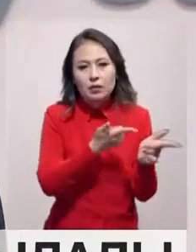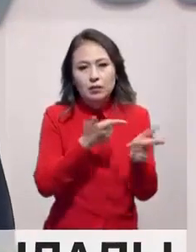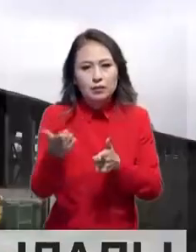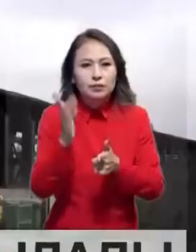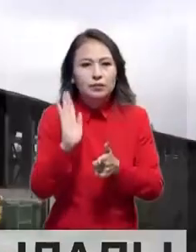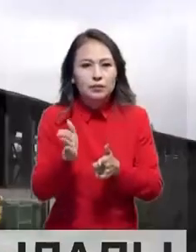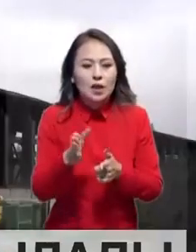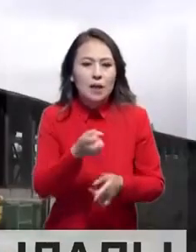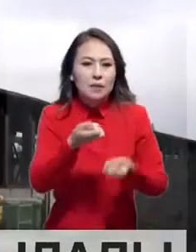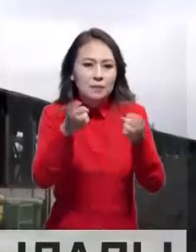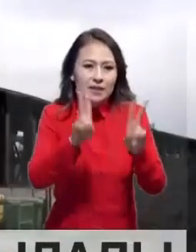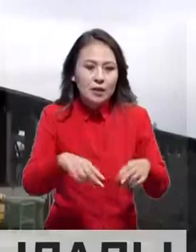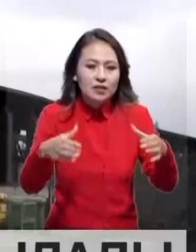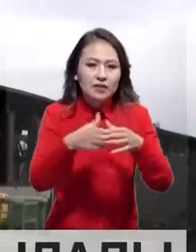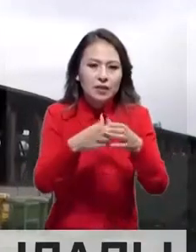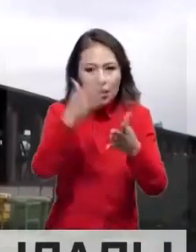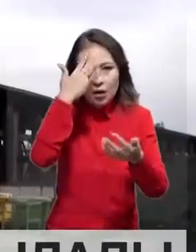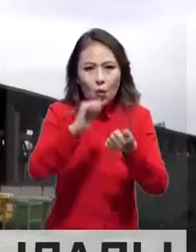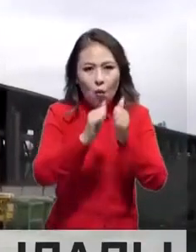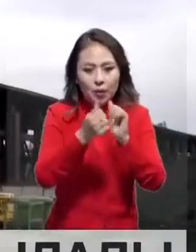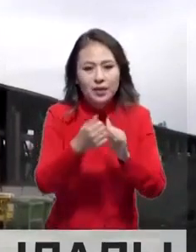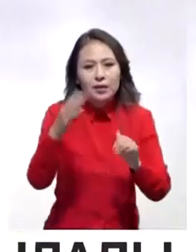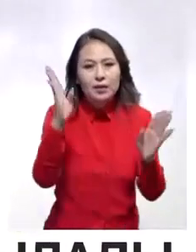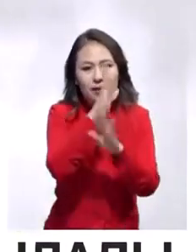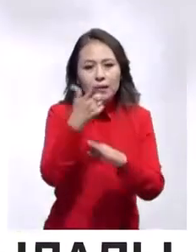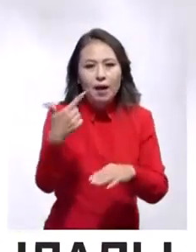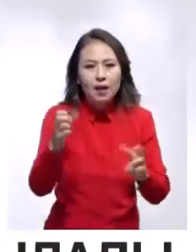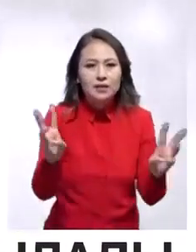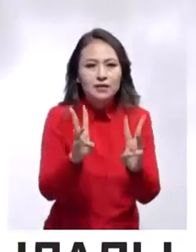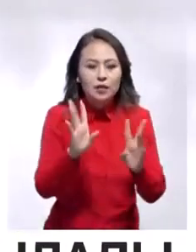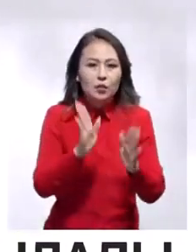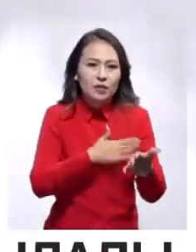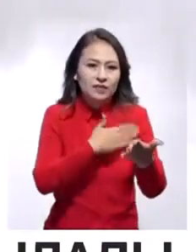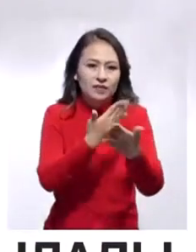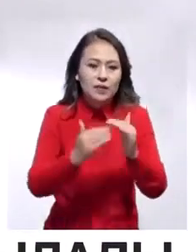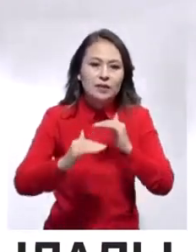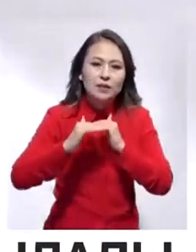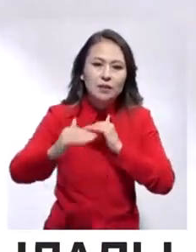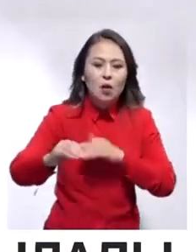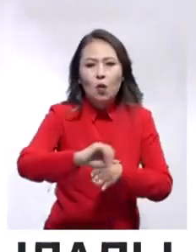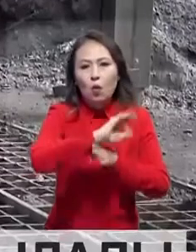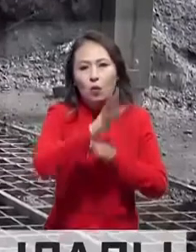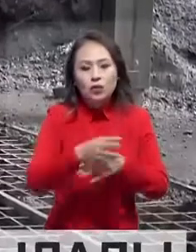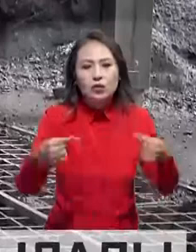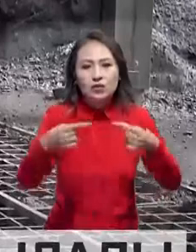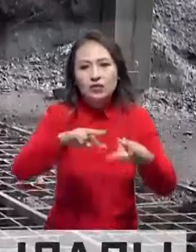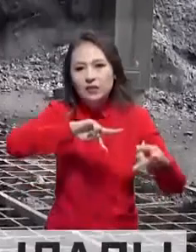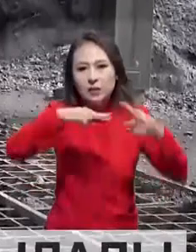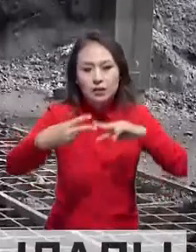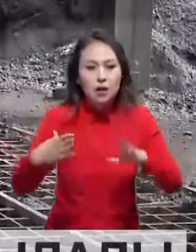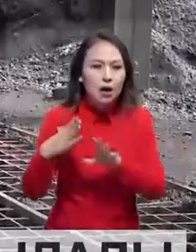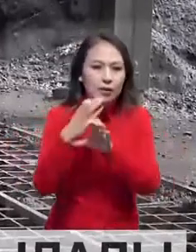қарастыра аламыз. Мамандар тас көмірдің орнына табиғи газды қолдануға талпынып отыр. Бұл станцияның қоршаған ортаға теріс әсерін